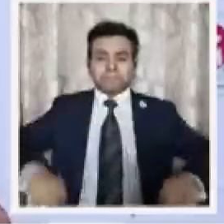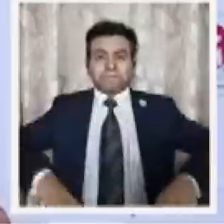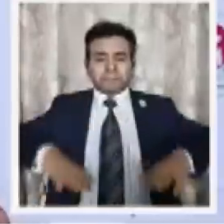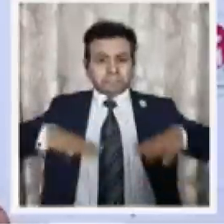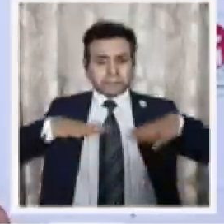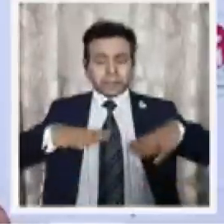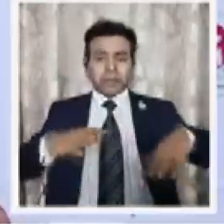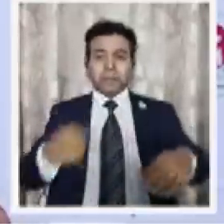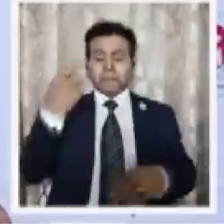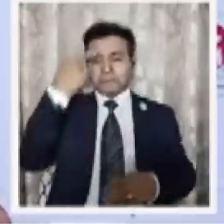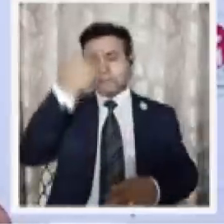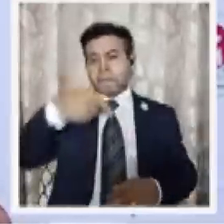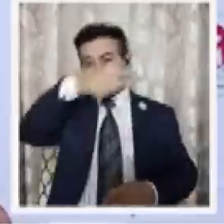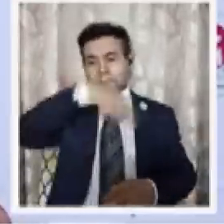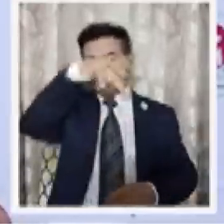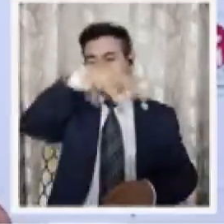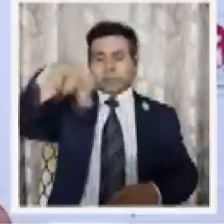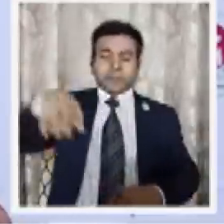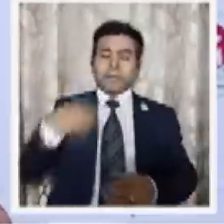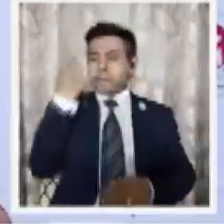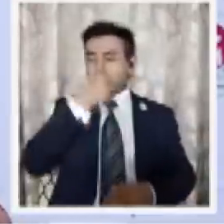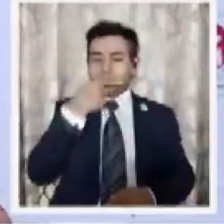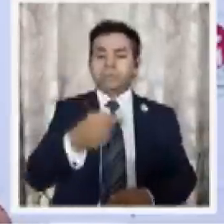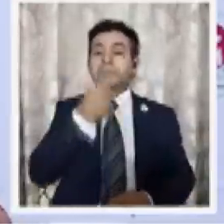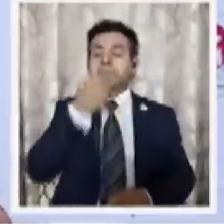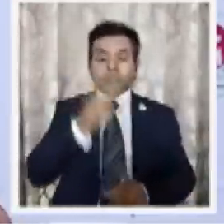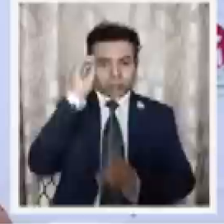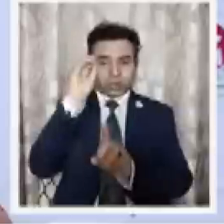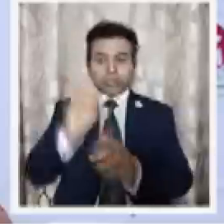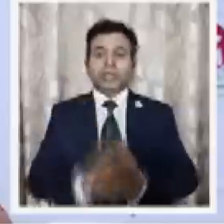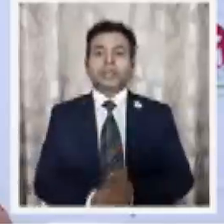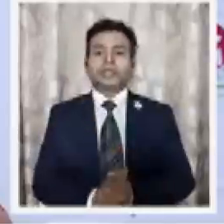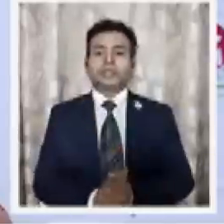বন্যা কবলিত এলাকার জন্য কিছু কথা বলতে চাই।